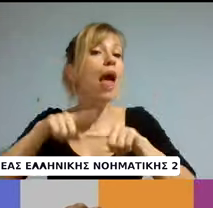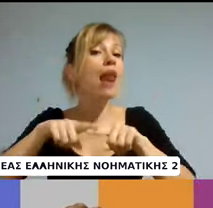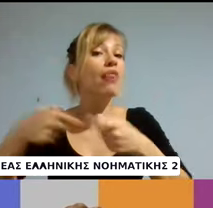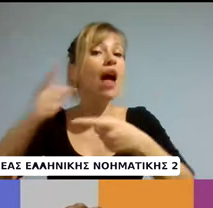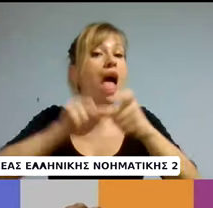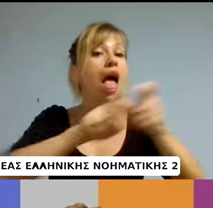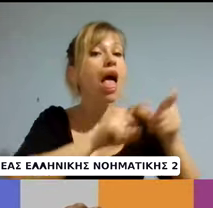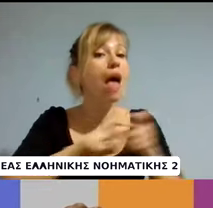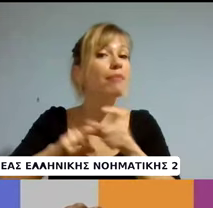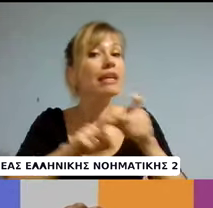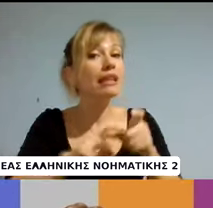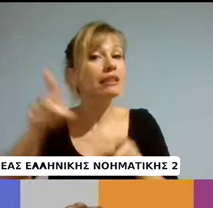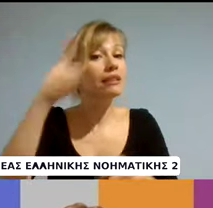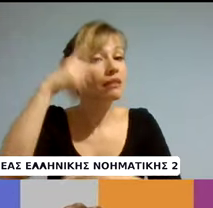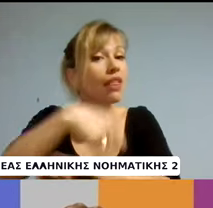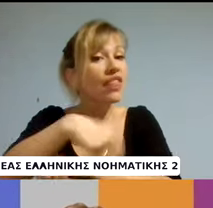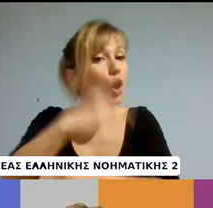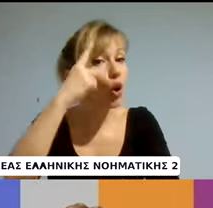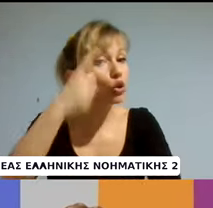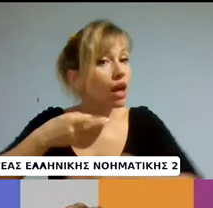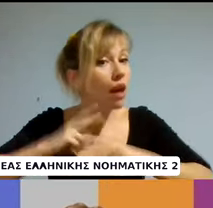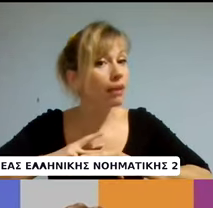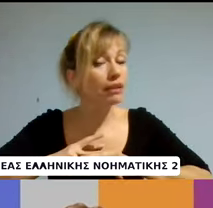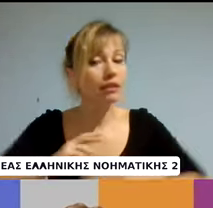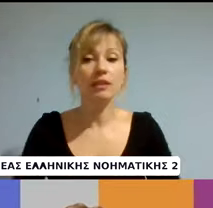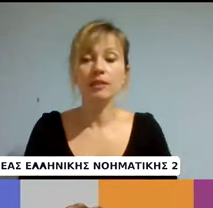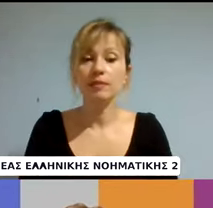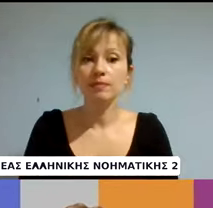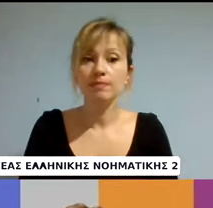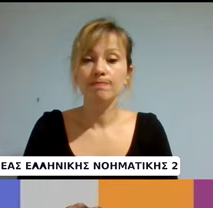Δεν ξέρω αν ο Σωτήρης έχει κάποια γνώση γι' αυτό. Όχι.